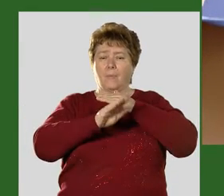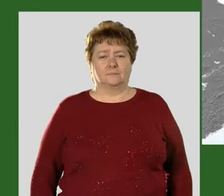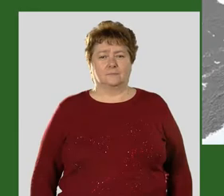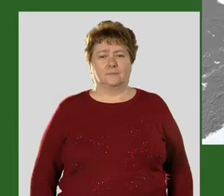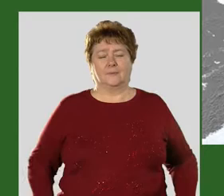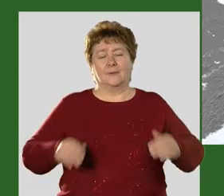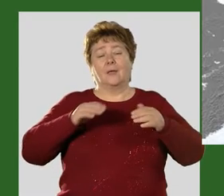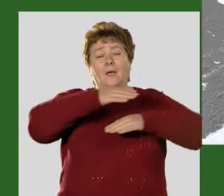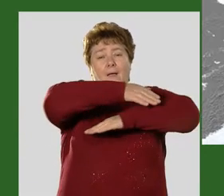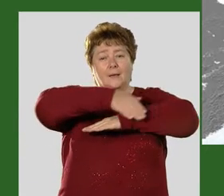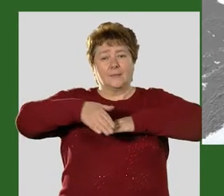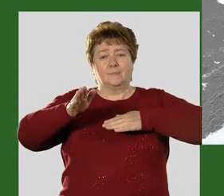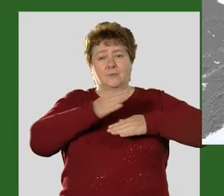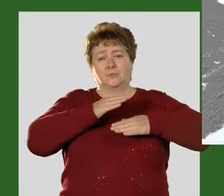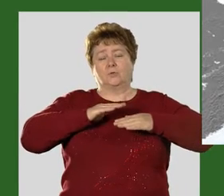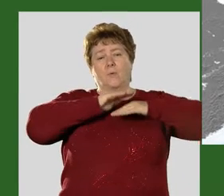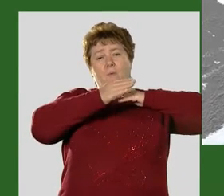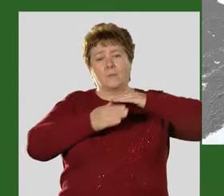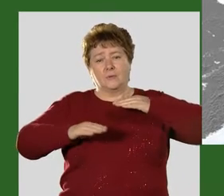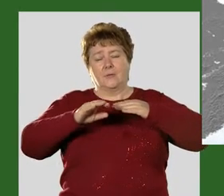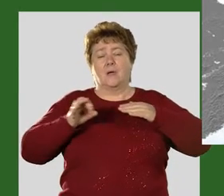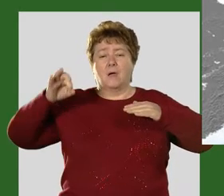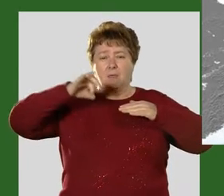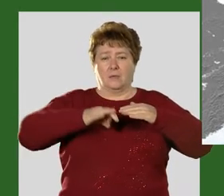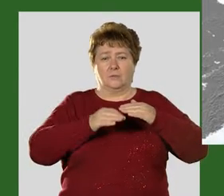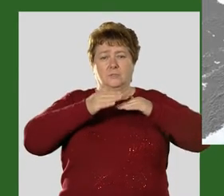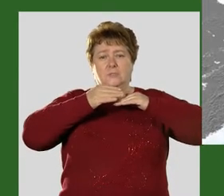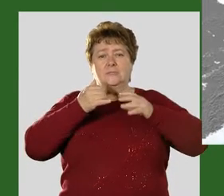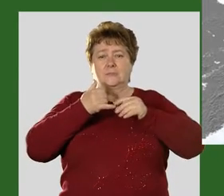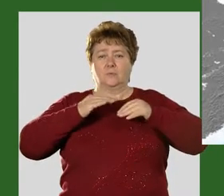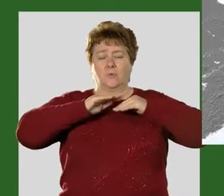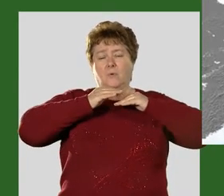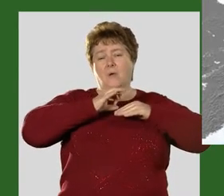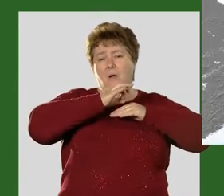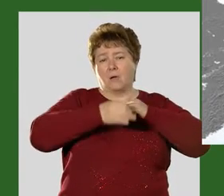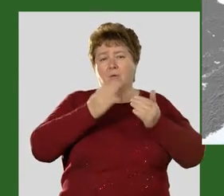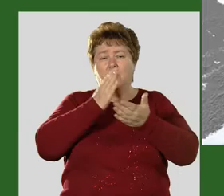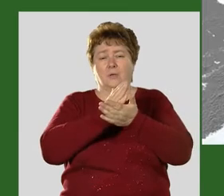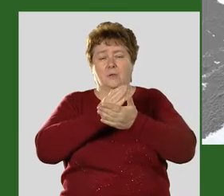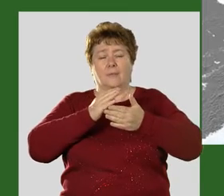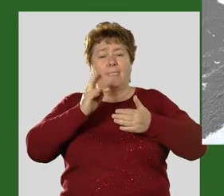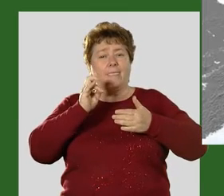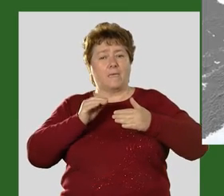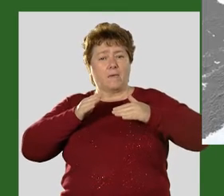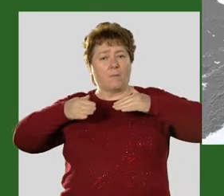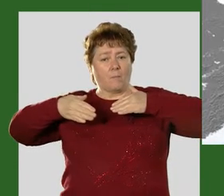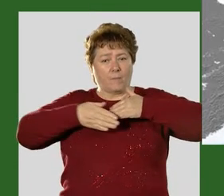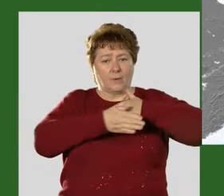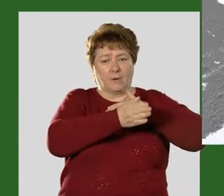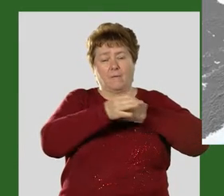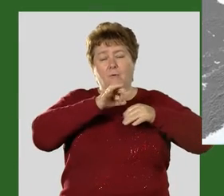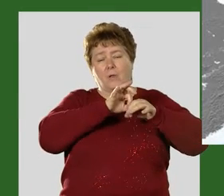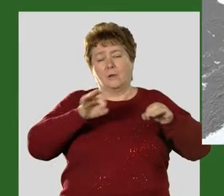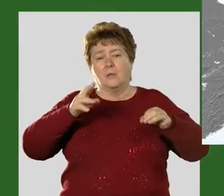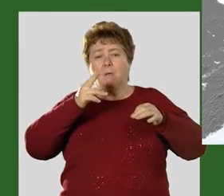желоба. Граница между материковой и океанической земной корой проходит не по береговой линии, а